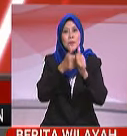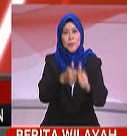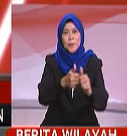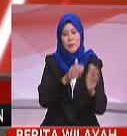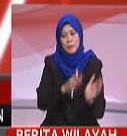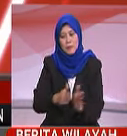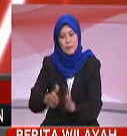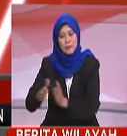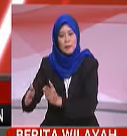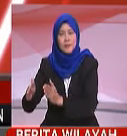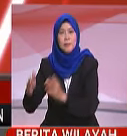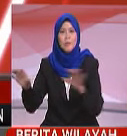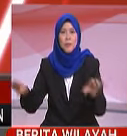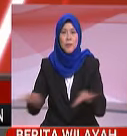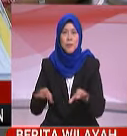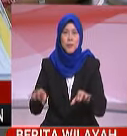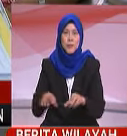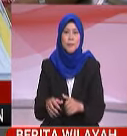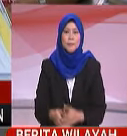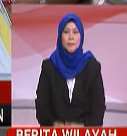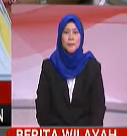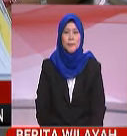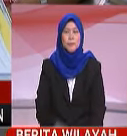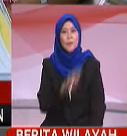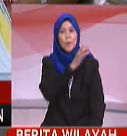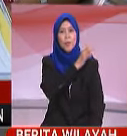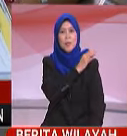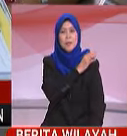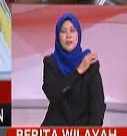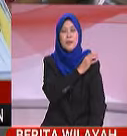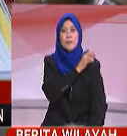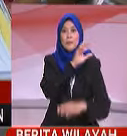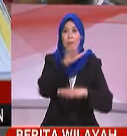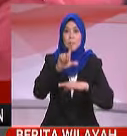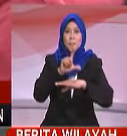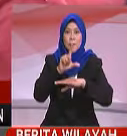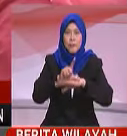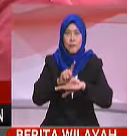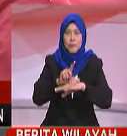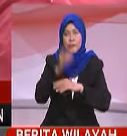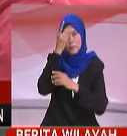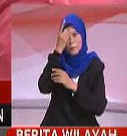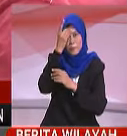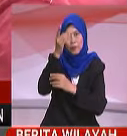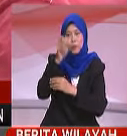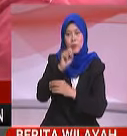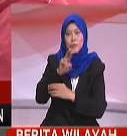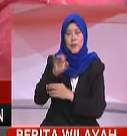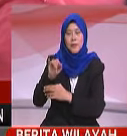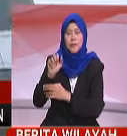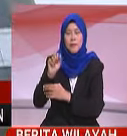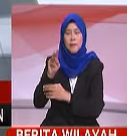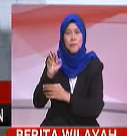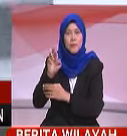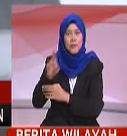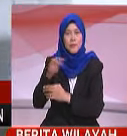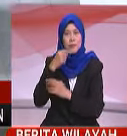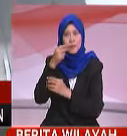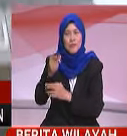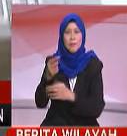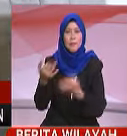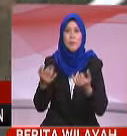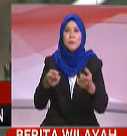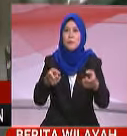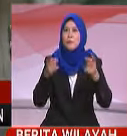perencanaan yang telah dibuat pengerusi perbadanan Labuan Datuk Sri Aamir Hussain berkata keperluan capaian